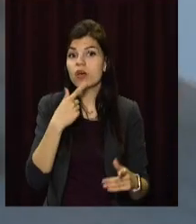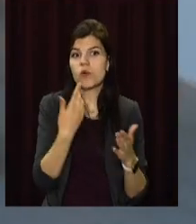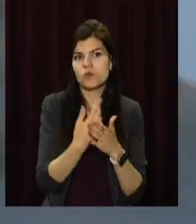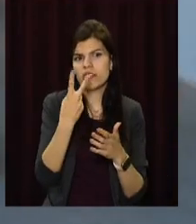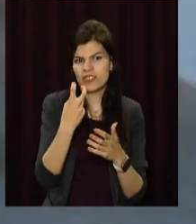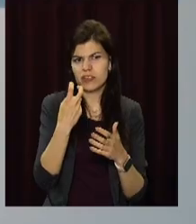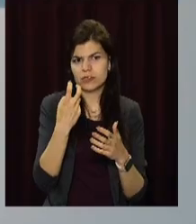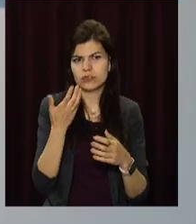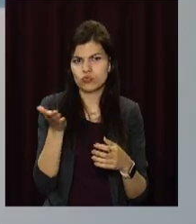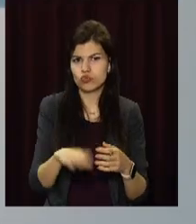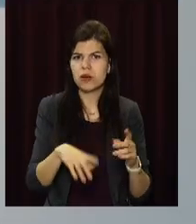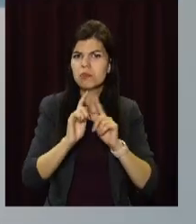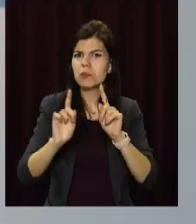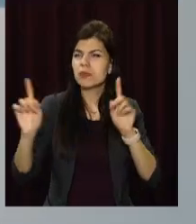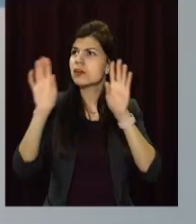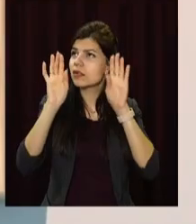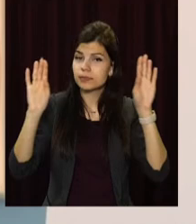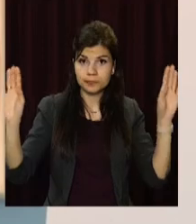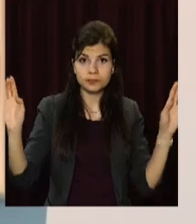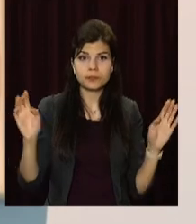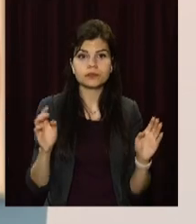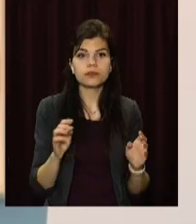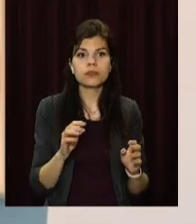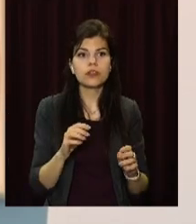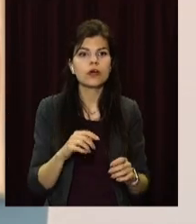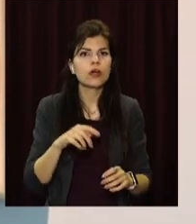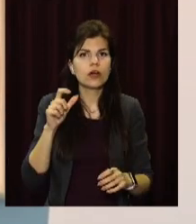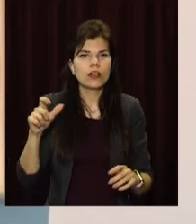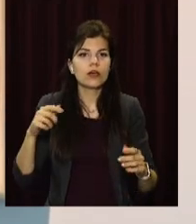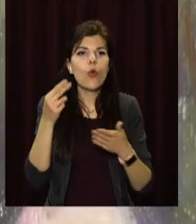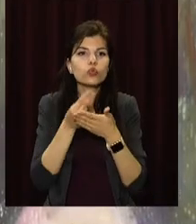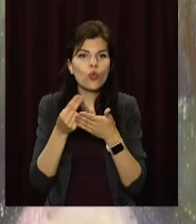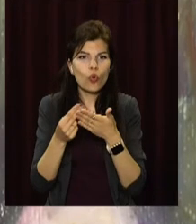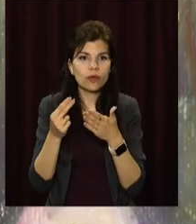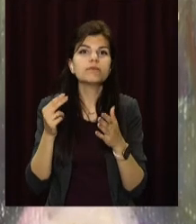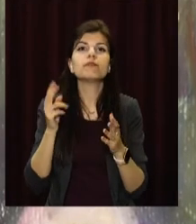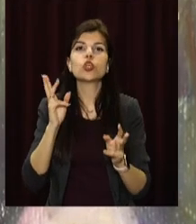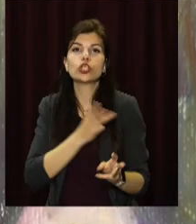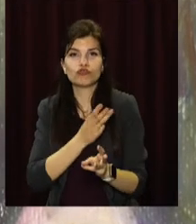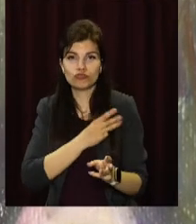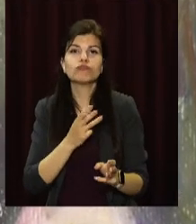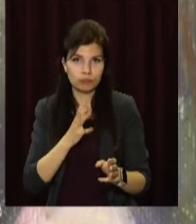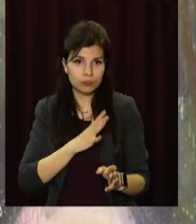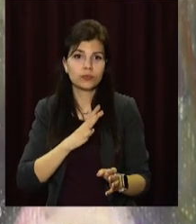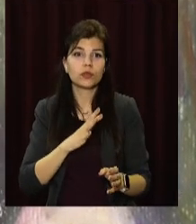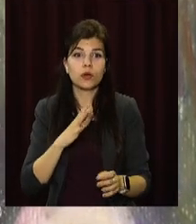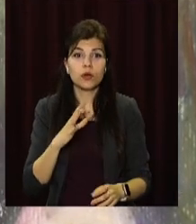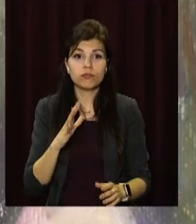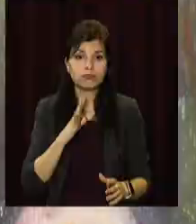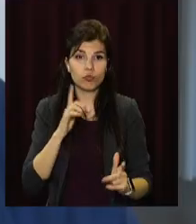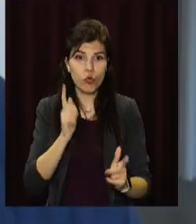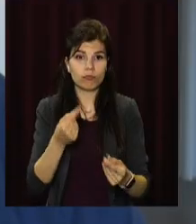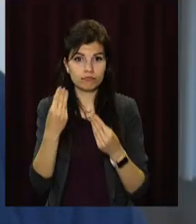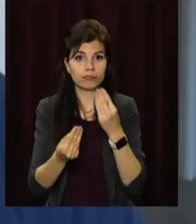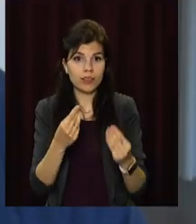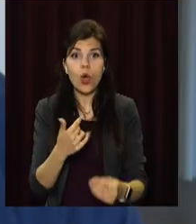двох поверхах музею. Власні полотна презентували півсотні художників Дніпропетровщини. Та охочих, кажуть у музеї, було набагато більше.